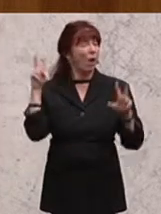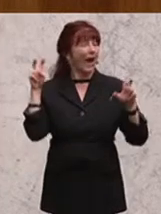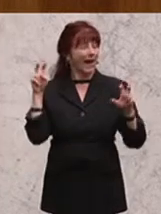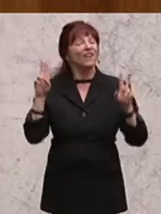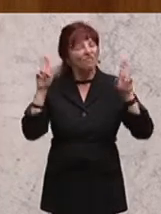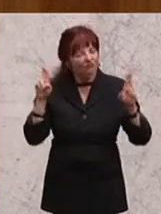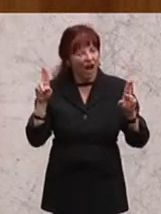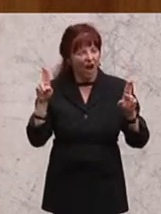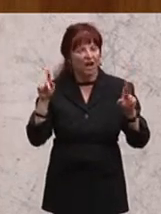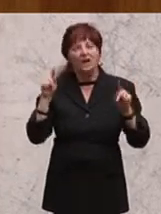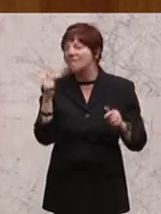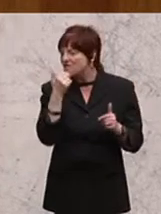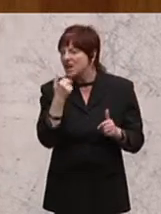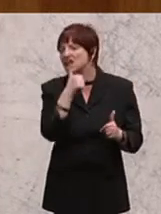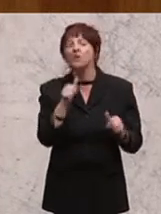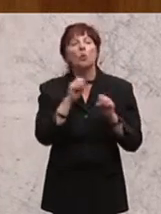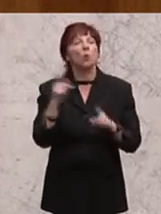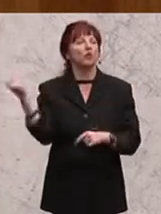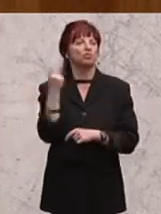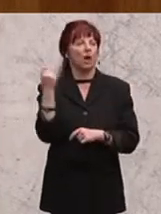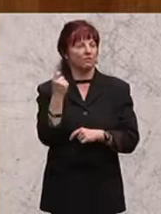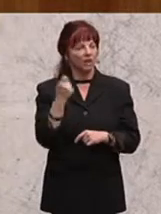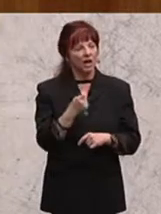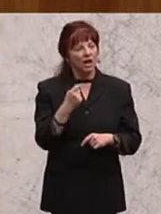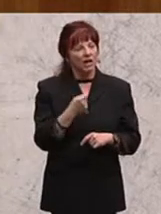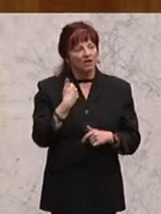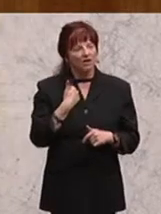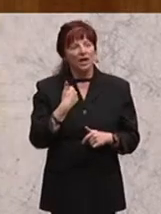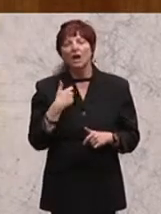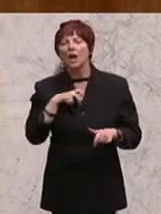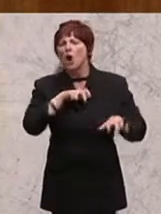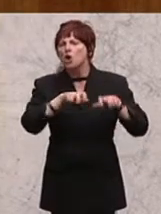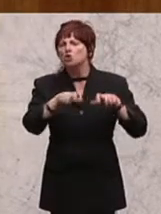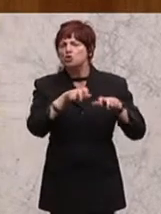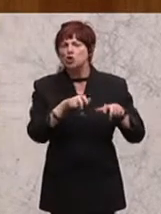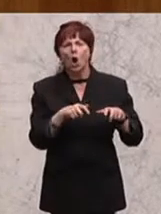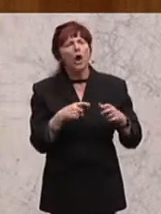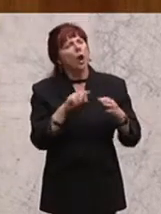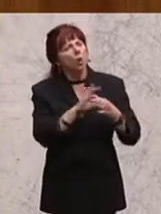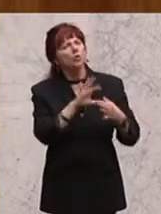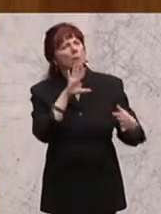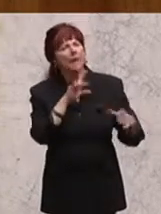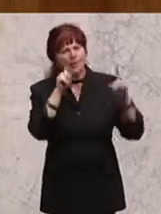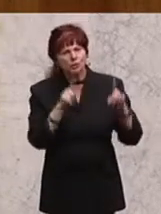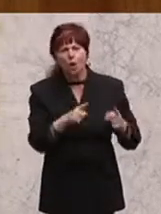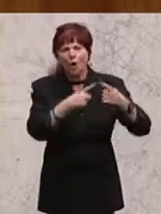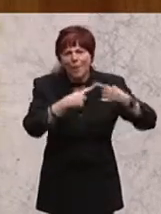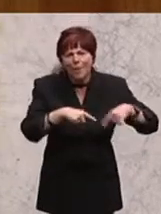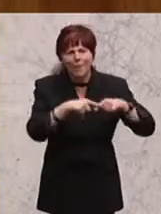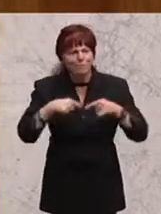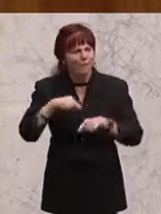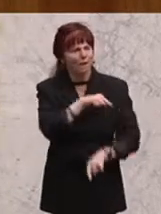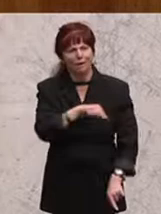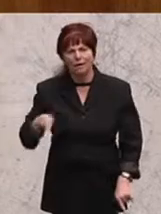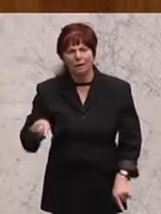können. Wir fordern die Steuerautonomie für Bundesländer. Die müssen sich spüren. Es kann doch nicht sein, dass die Landesfürsten einfach glauben,